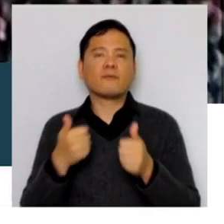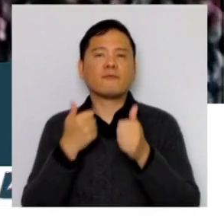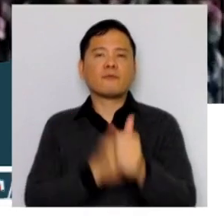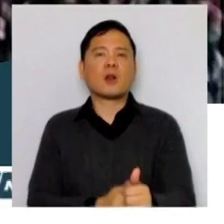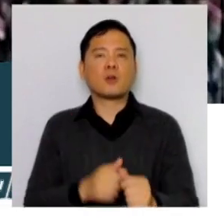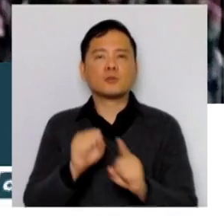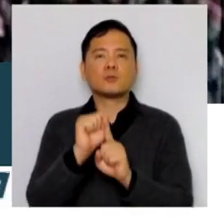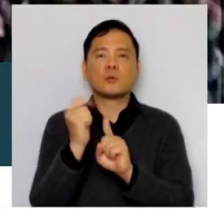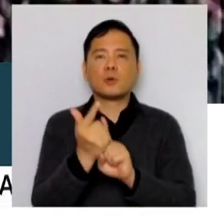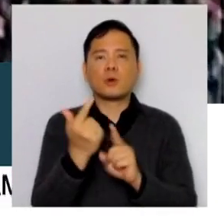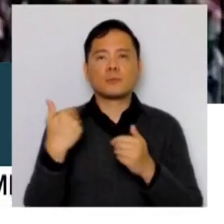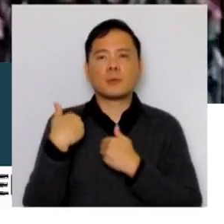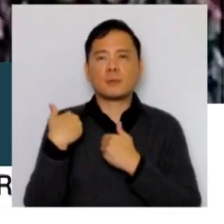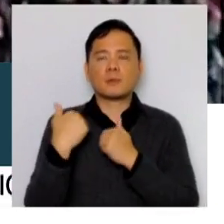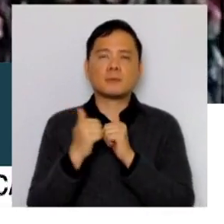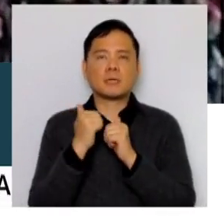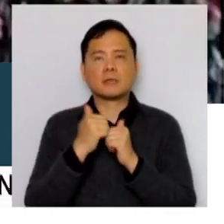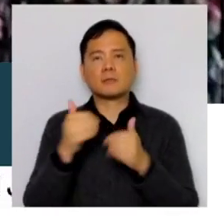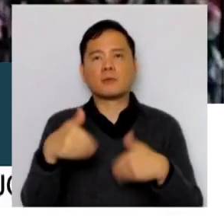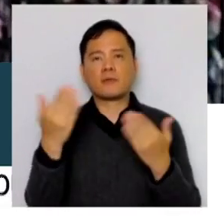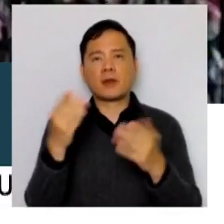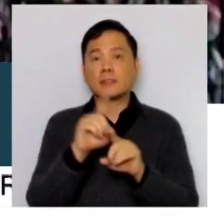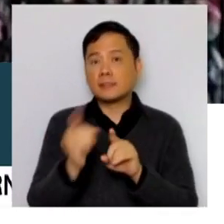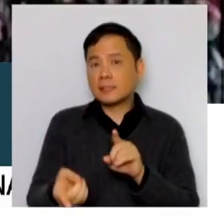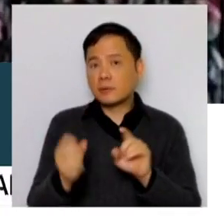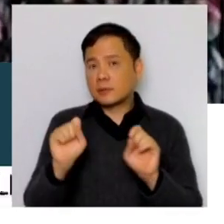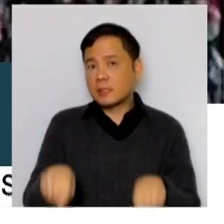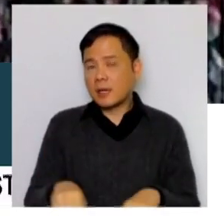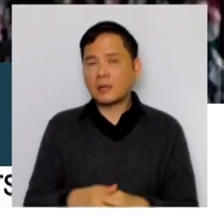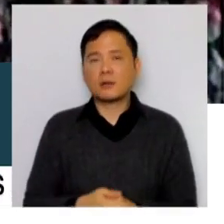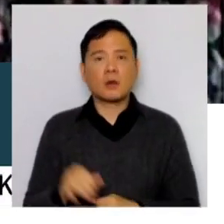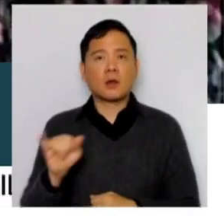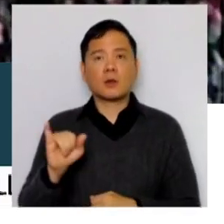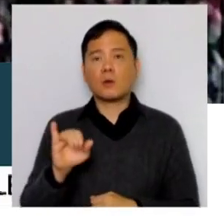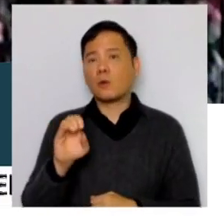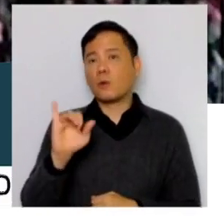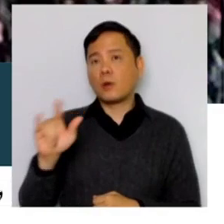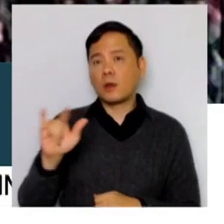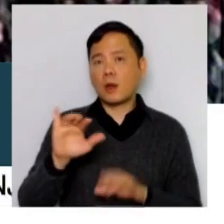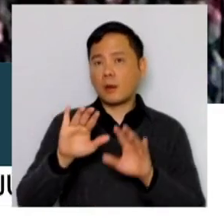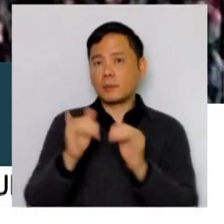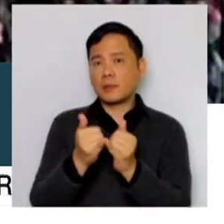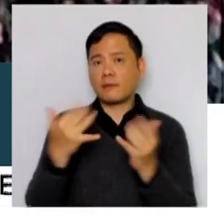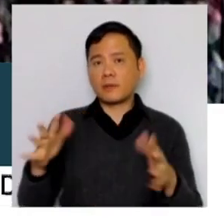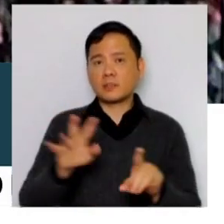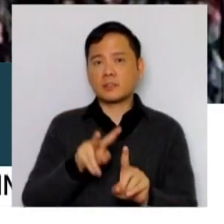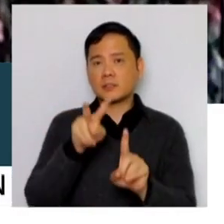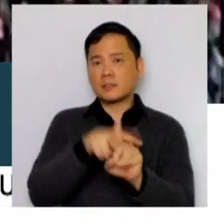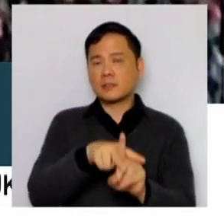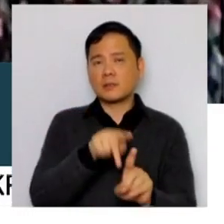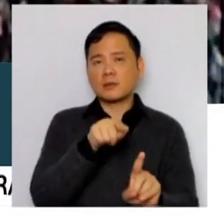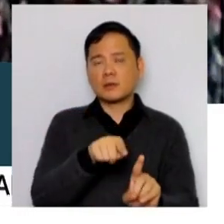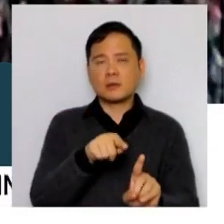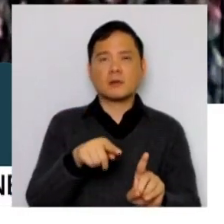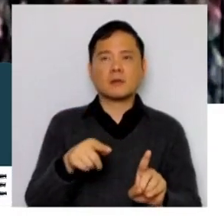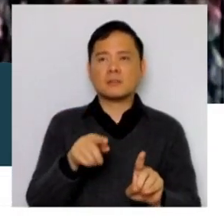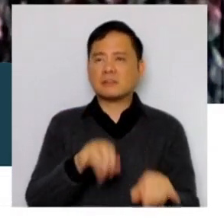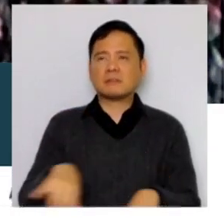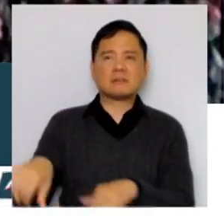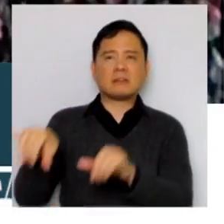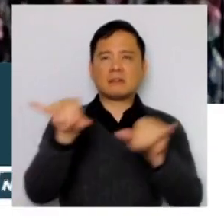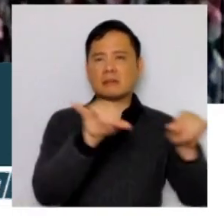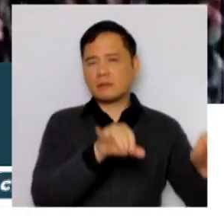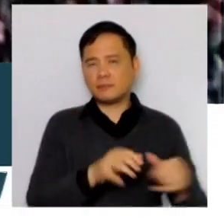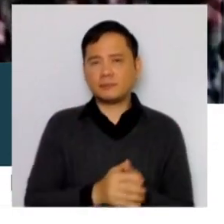mga discount po. At nung nakaraang linggo po, may oil companies na nag-implement ng staggered implementation. At meron din pong